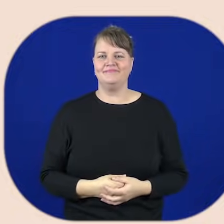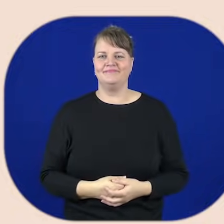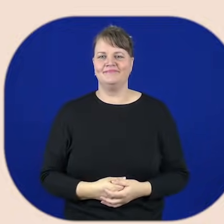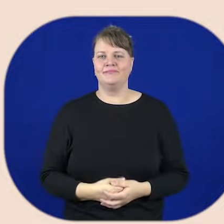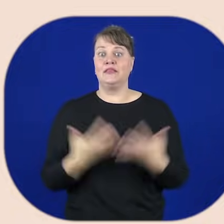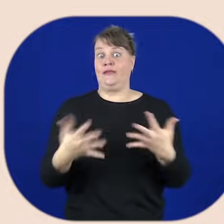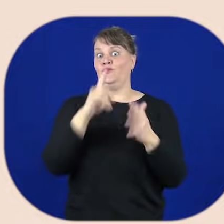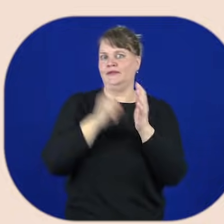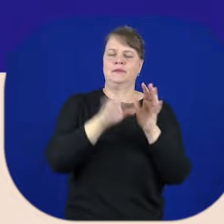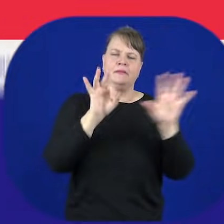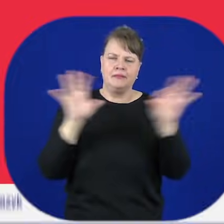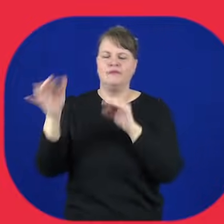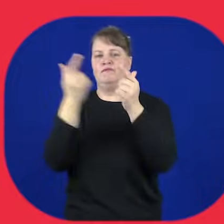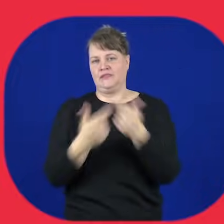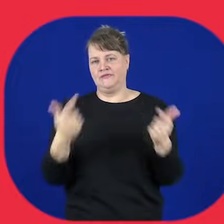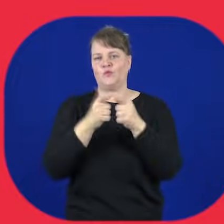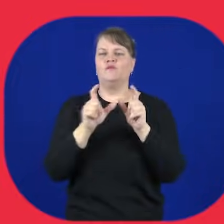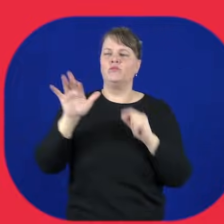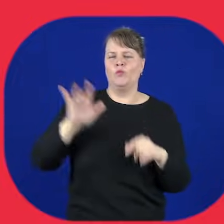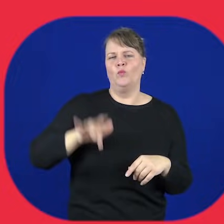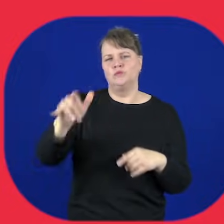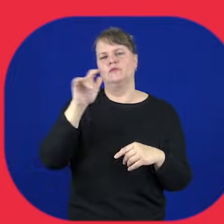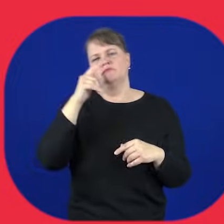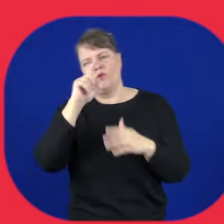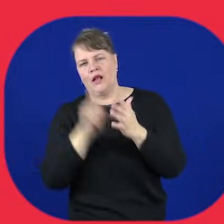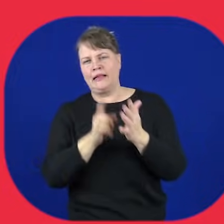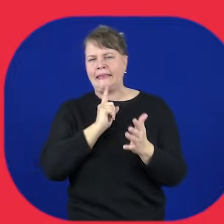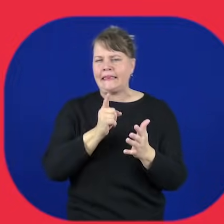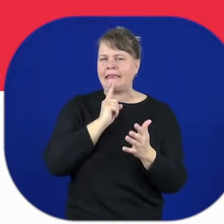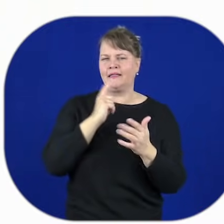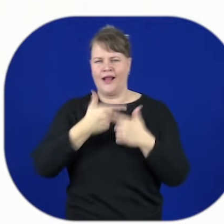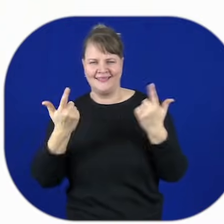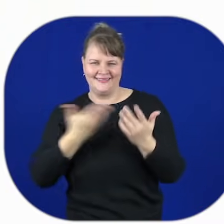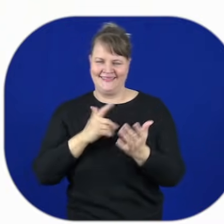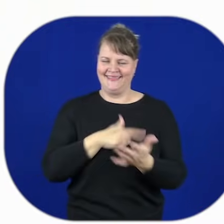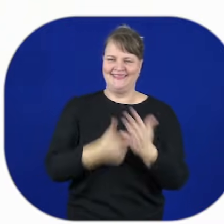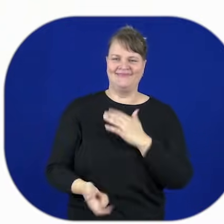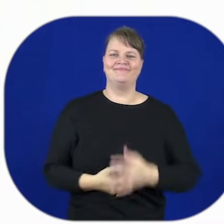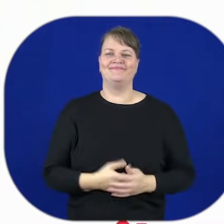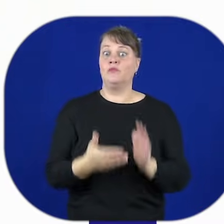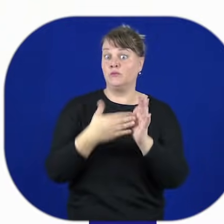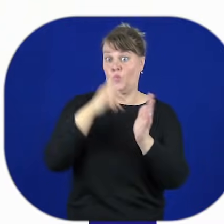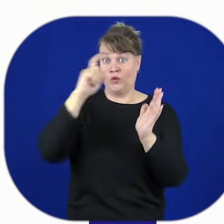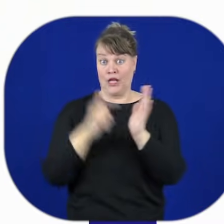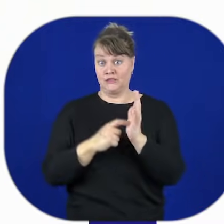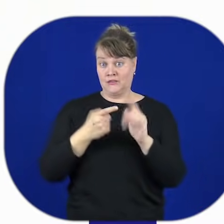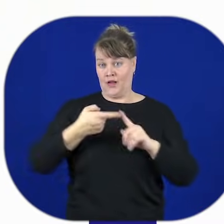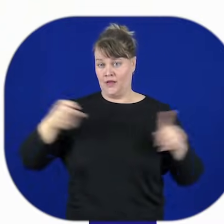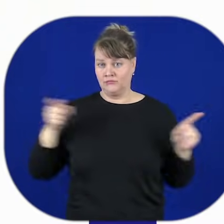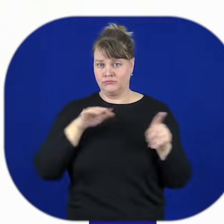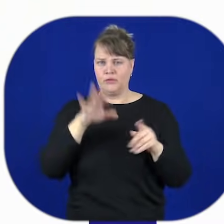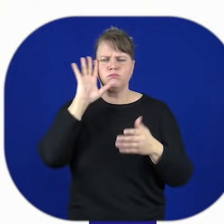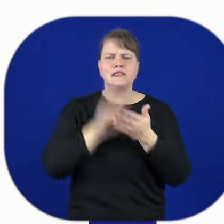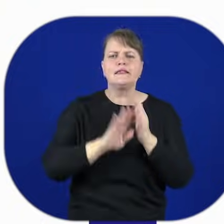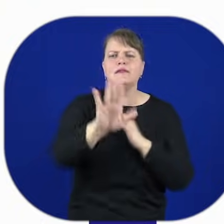27. března. Nyní se blíže podíváme na vybrané otázky. Nejasná může být otázka, na které adrese